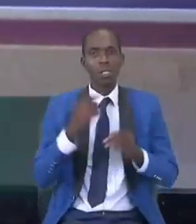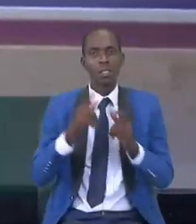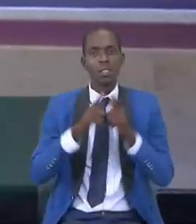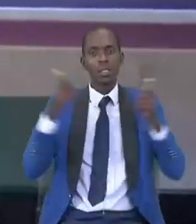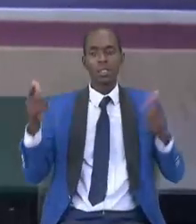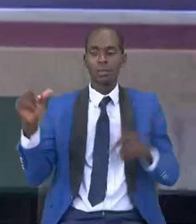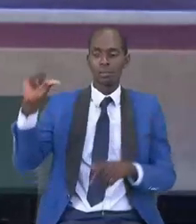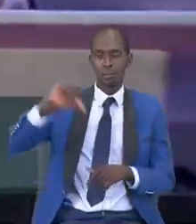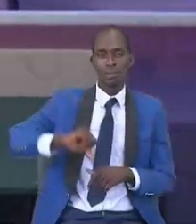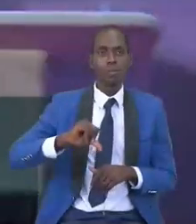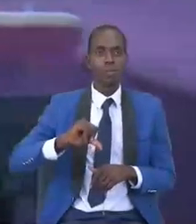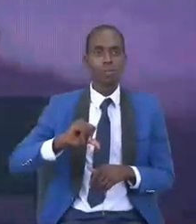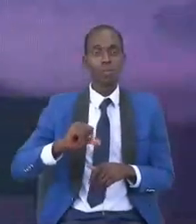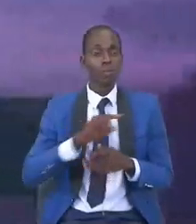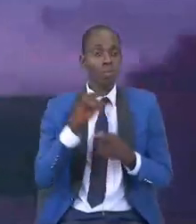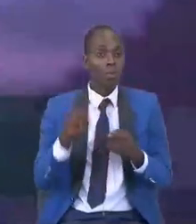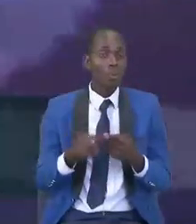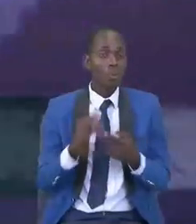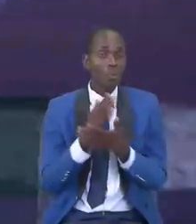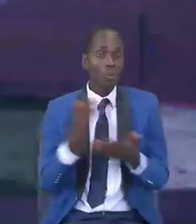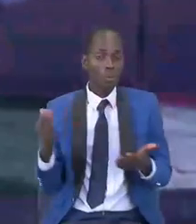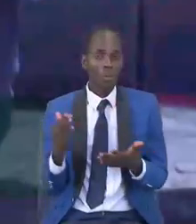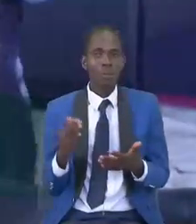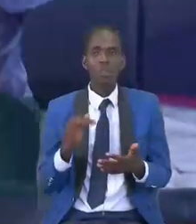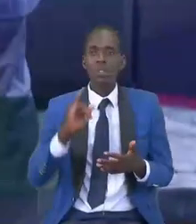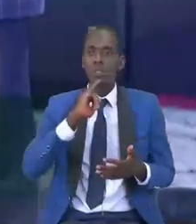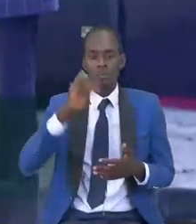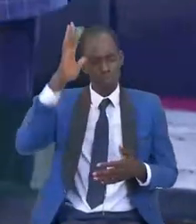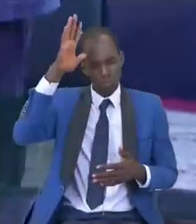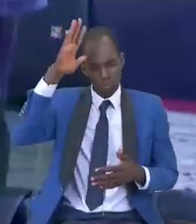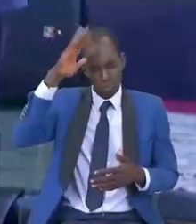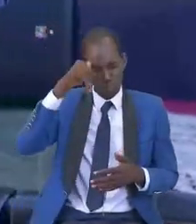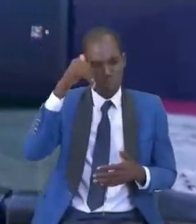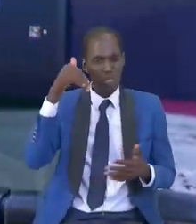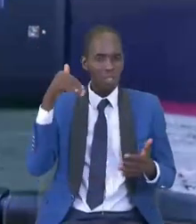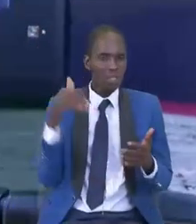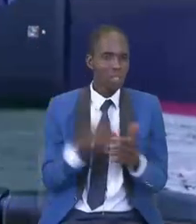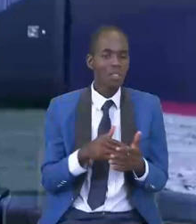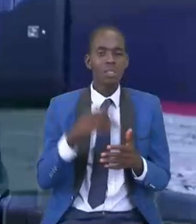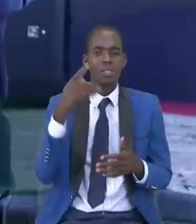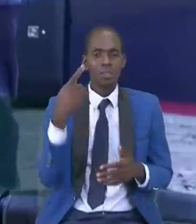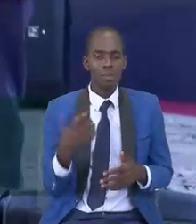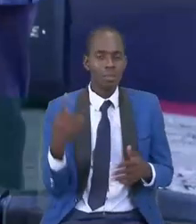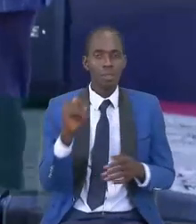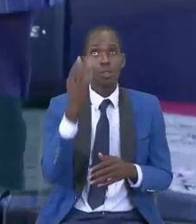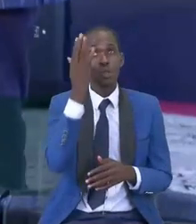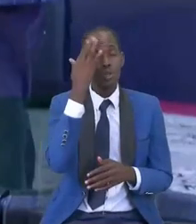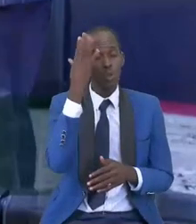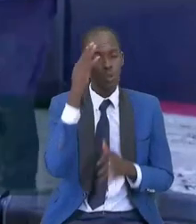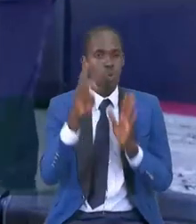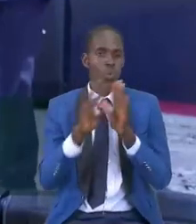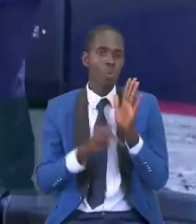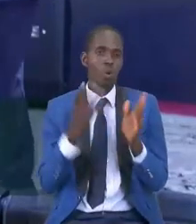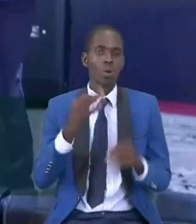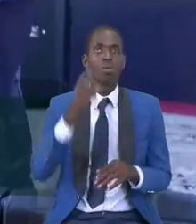grande condamnation. Quand quelqu'un se rebelle contre la volonté connue de